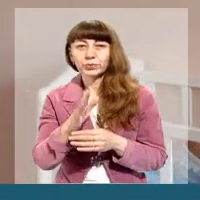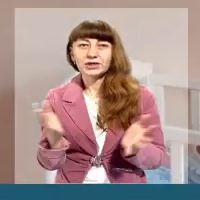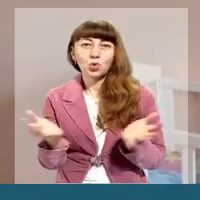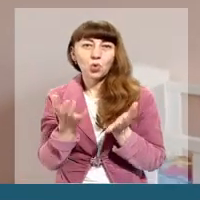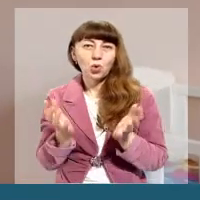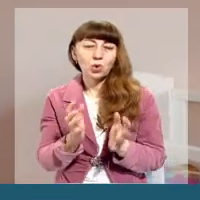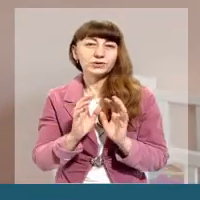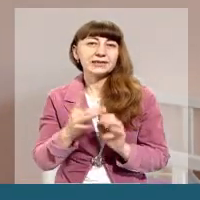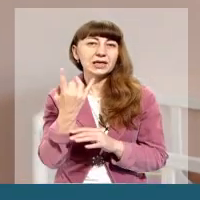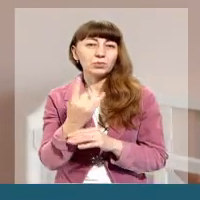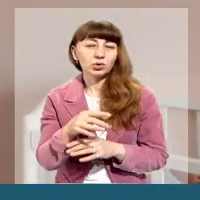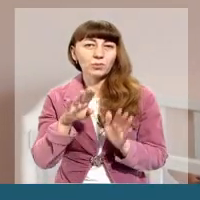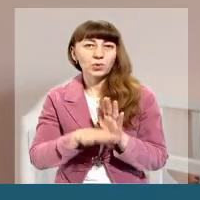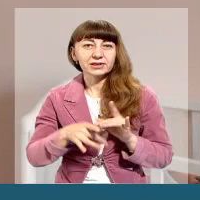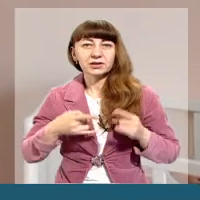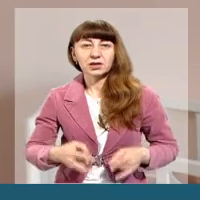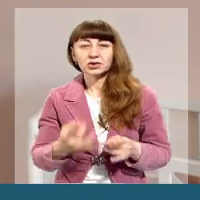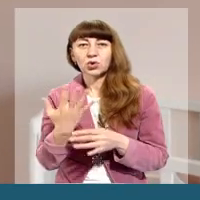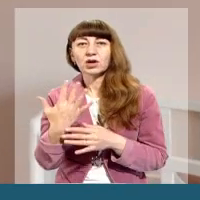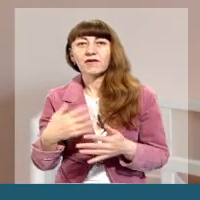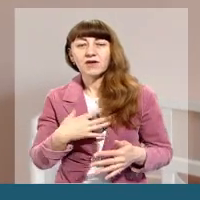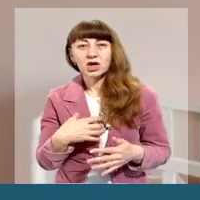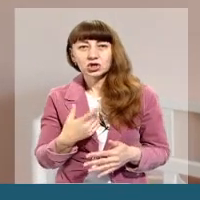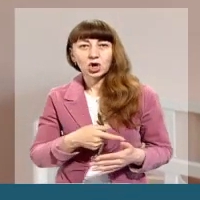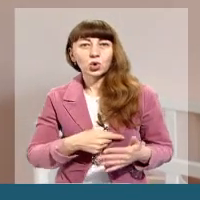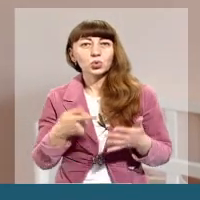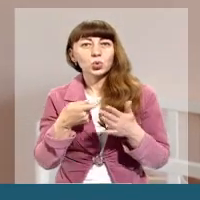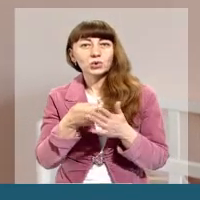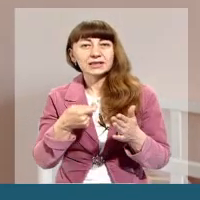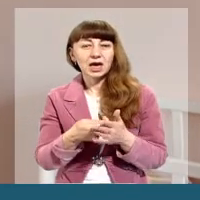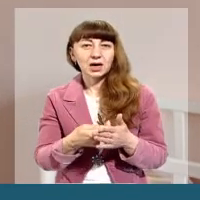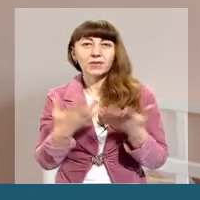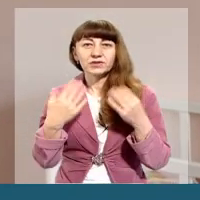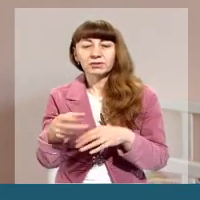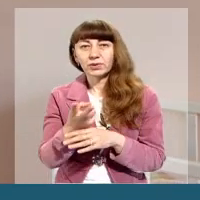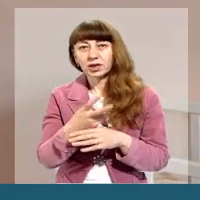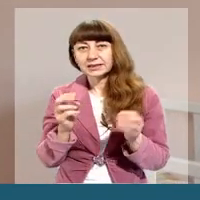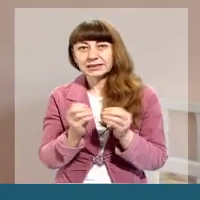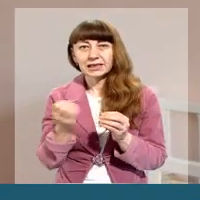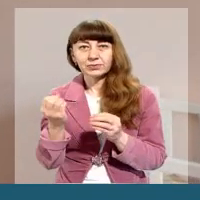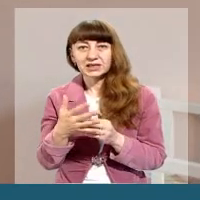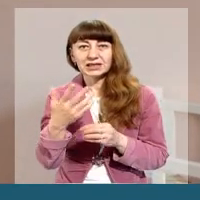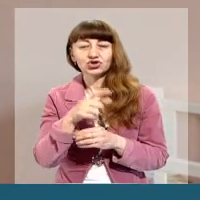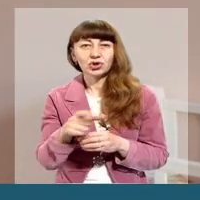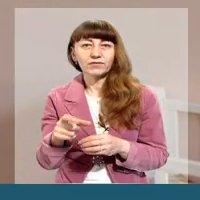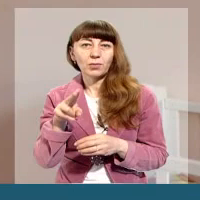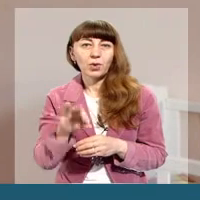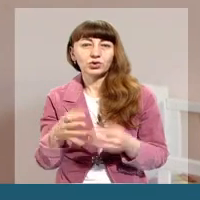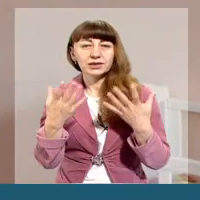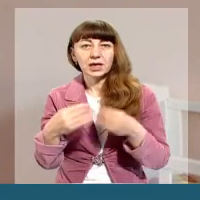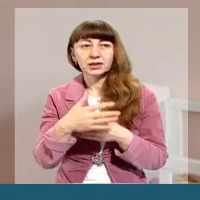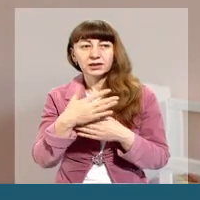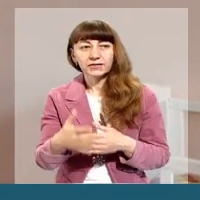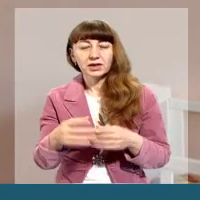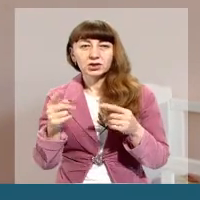за ребенком после рождения. Насколько важно грудное вскармливание. В день нам обращается примерно 10-15 человек. В рамках Дня открытых